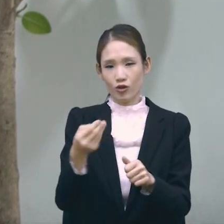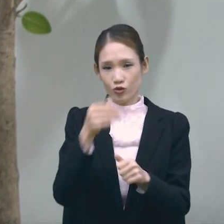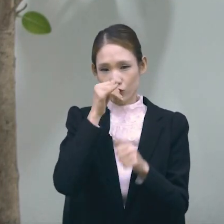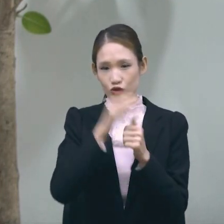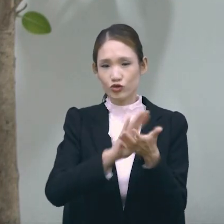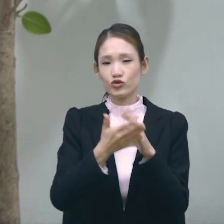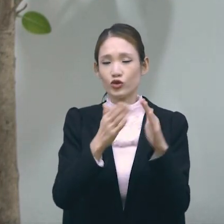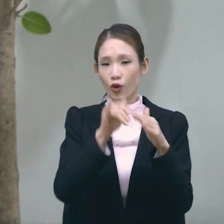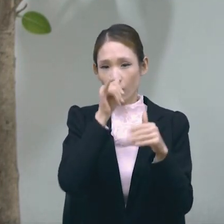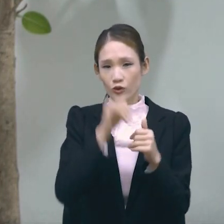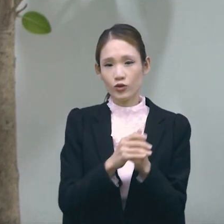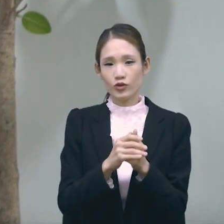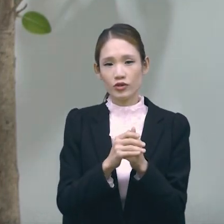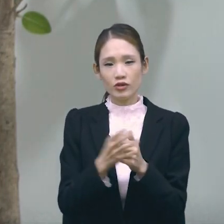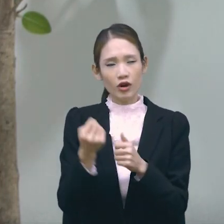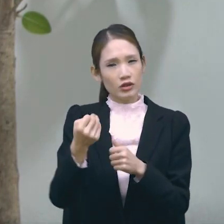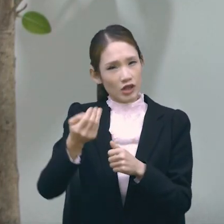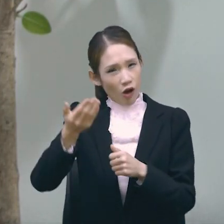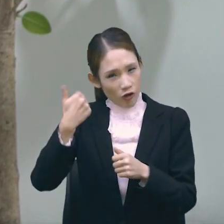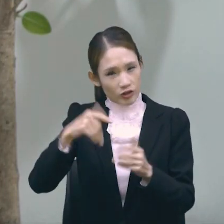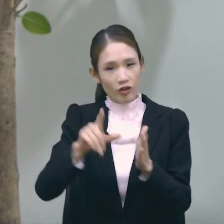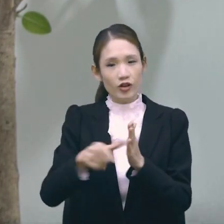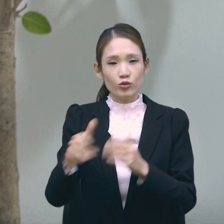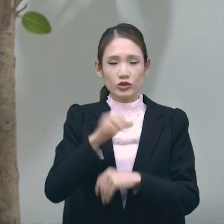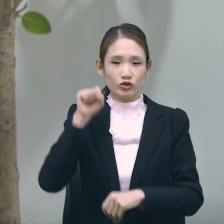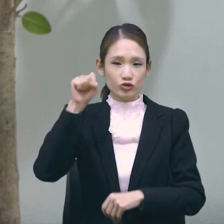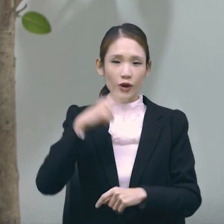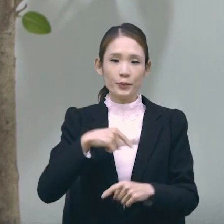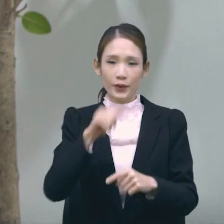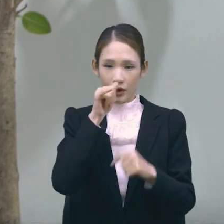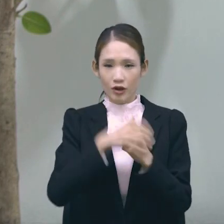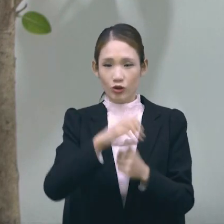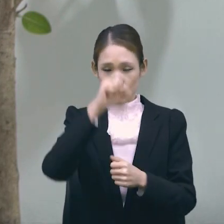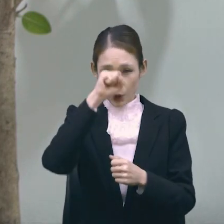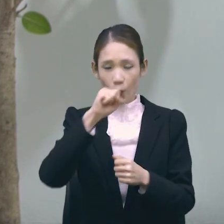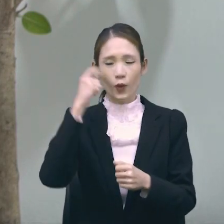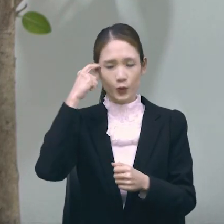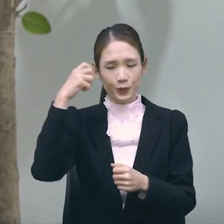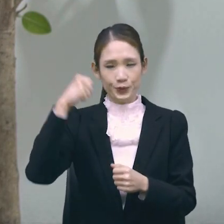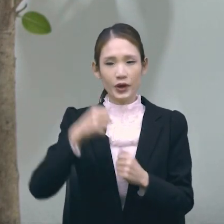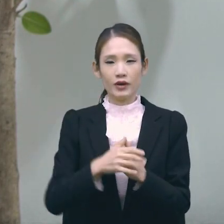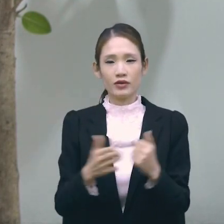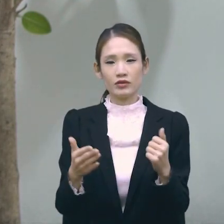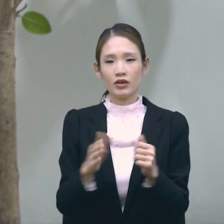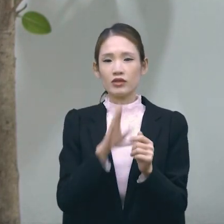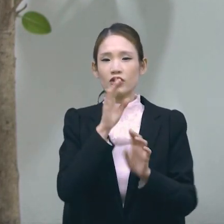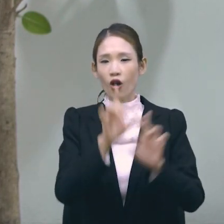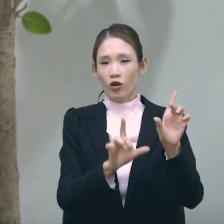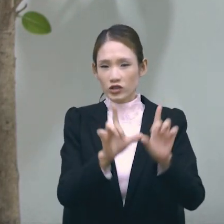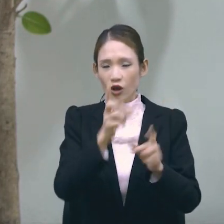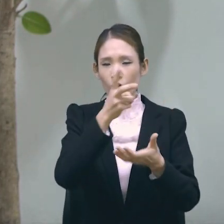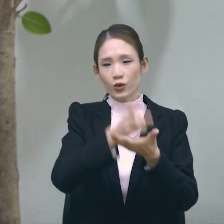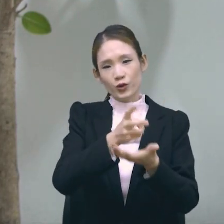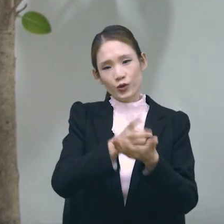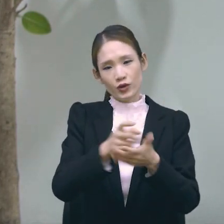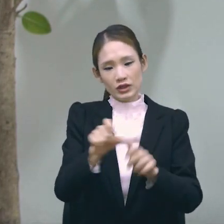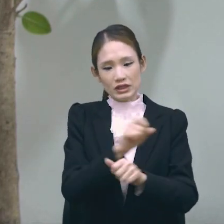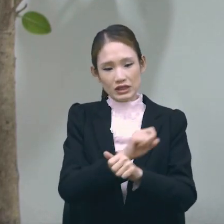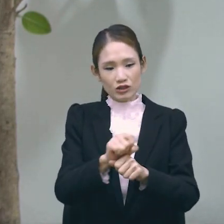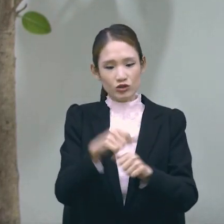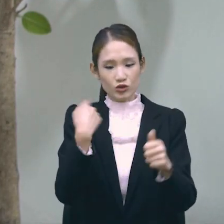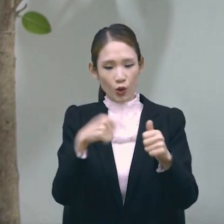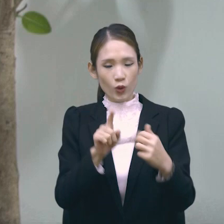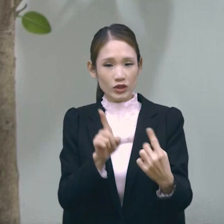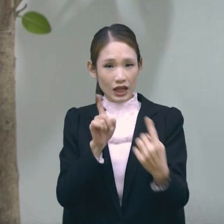이제 유치원 같은 경우에는 그리고 뭐 훨씬 전부터 주장하시는 분들도 좋다고 생각해요. 근데 현실적으로는 제도가